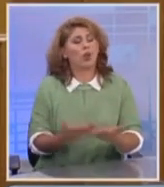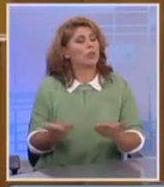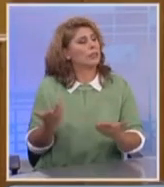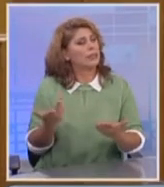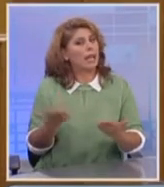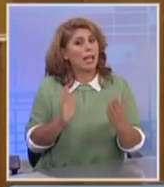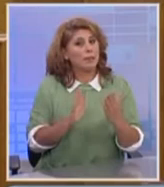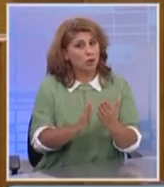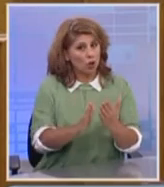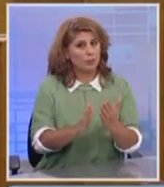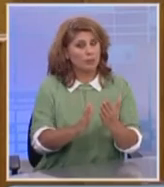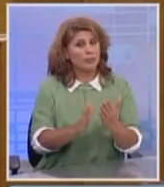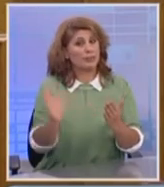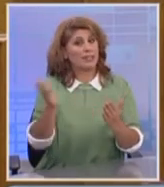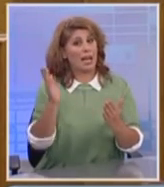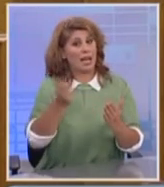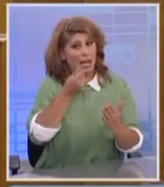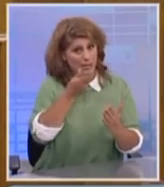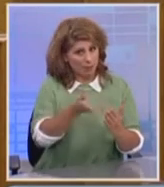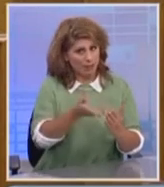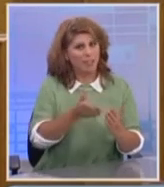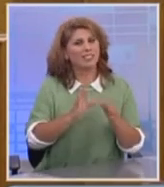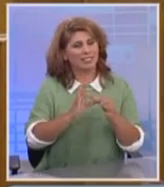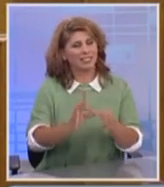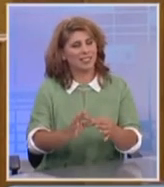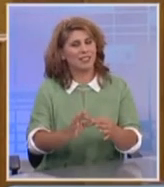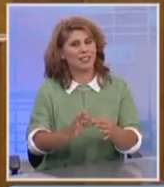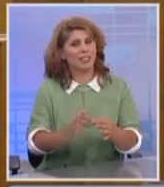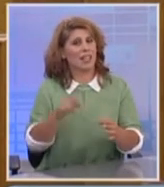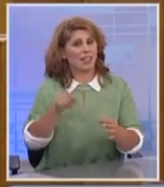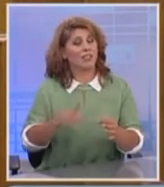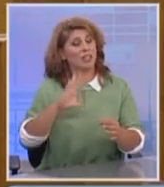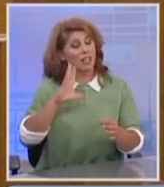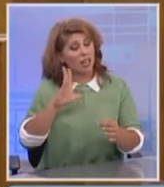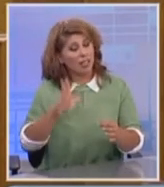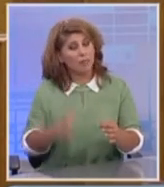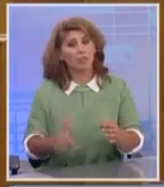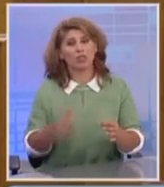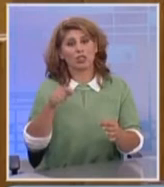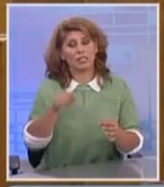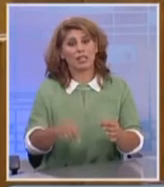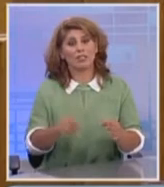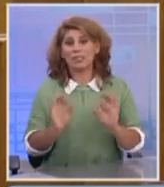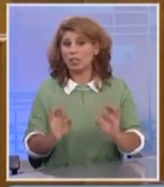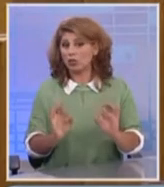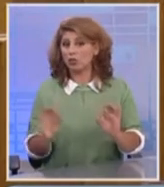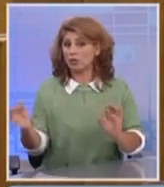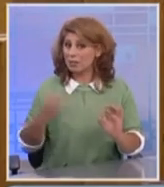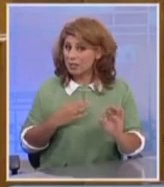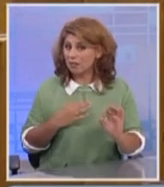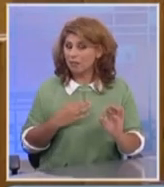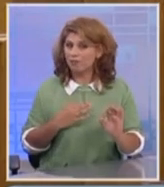η αντιμετώπιση της δήθεν σπατάλης συνεχίζεται. Για αυτή την καθημερινότητα, για αυτή την κανονικότητα